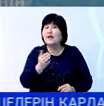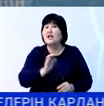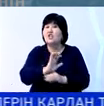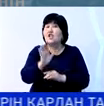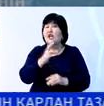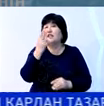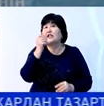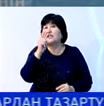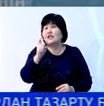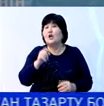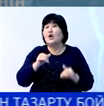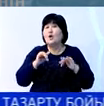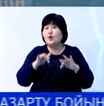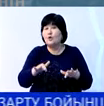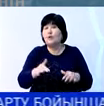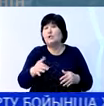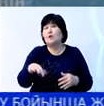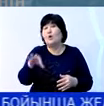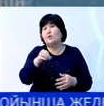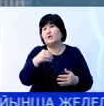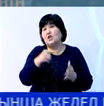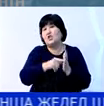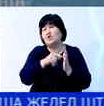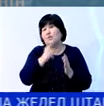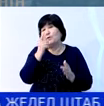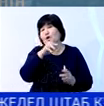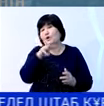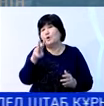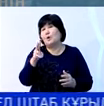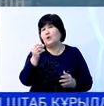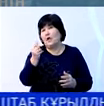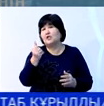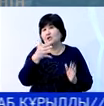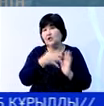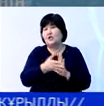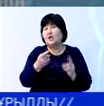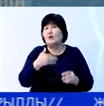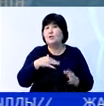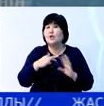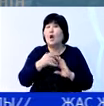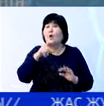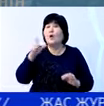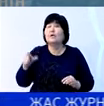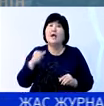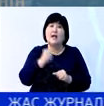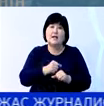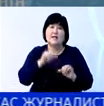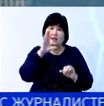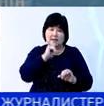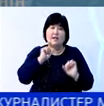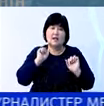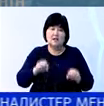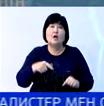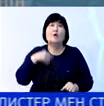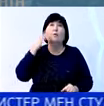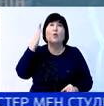шығаратын цехін ұйымдастыруға 947 мың теңге кетеді екен. 1 миллион ақшаның көлемінде. Оны біздің ауылдың азаматтары істей алады деп ойлаймын.